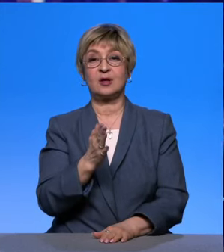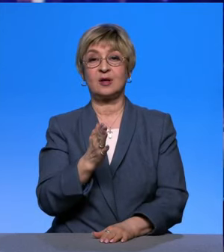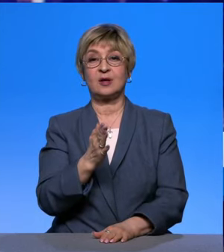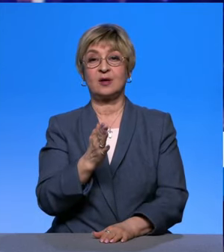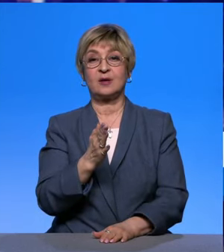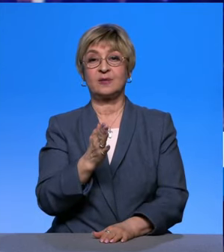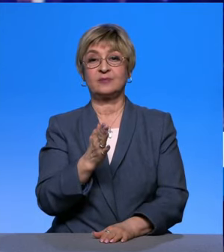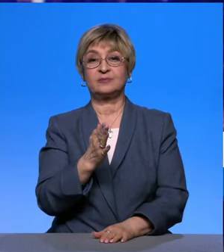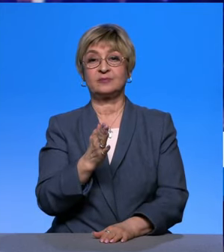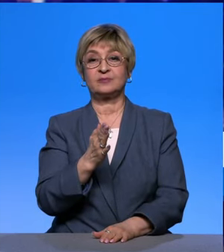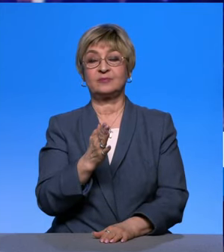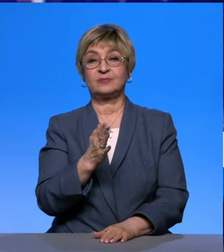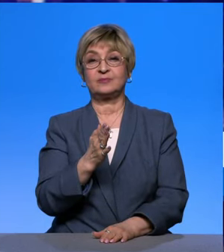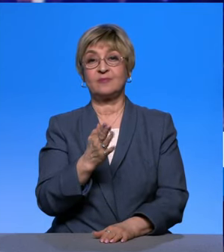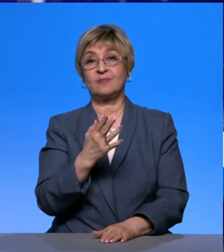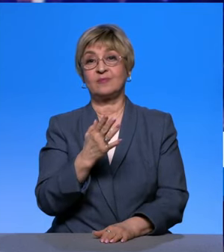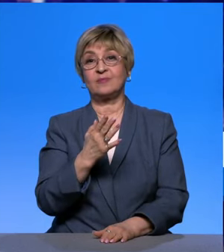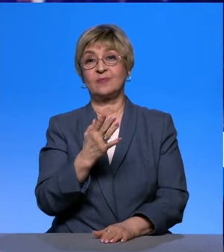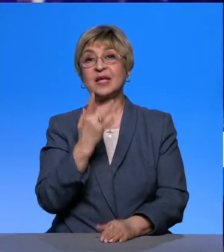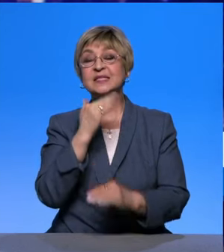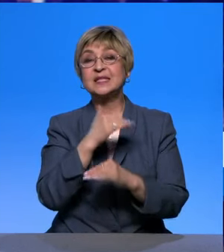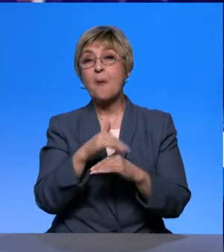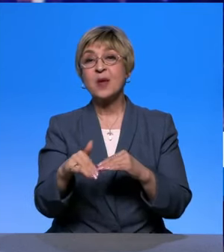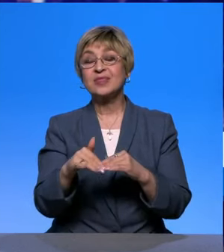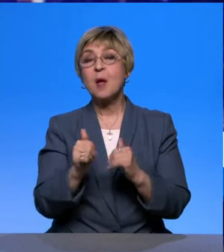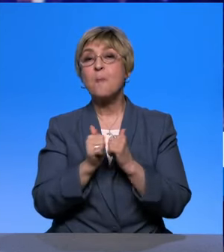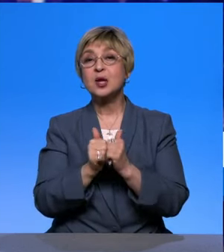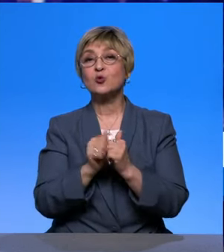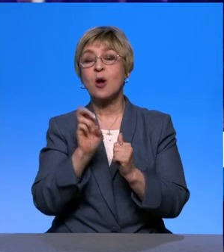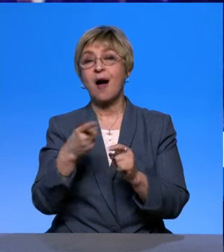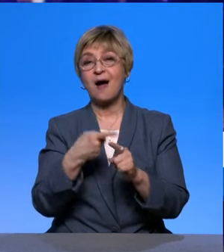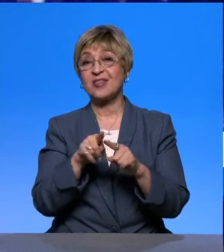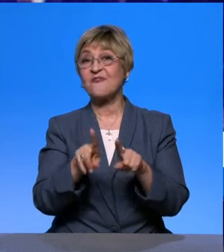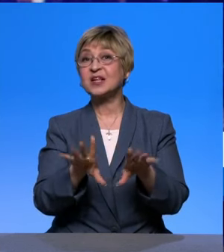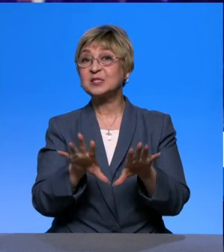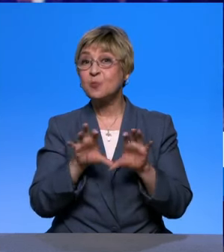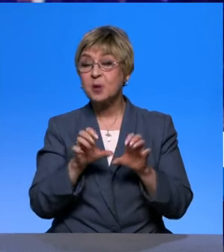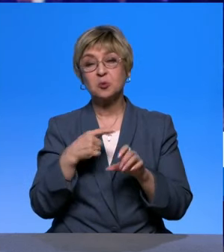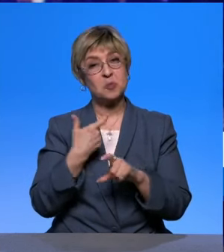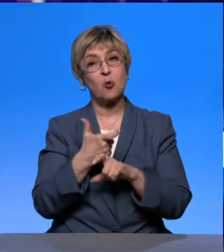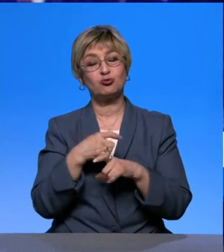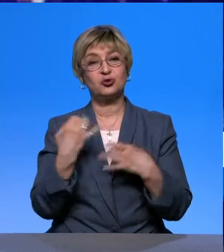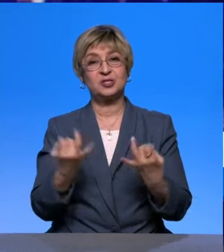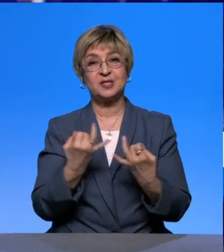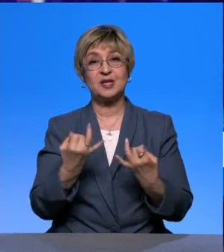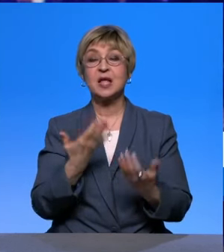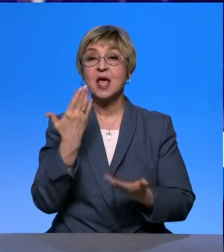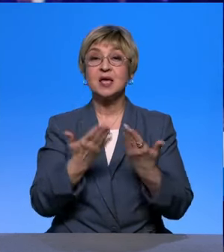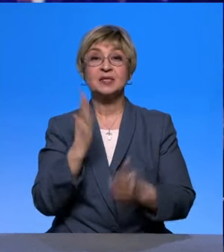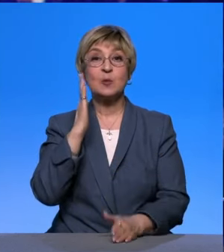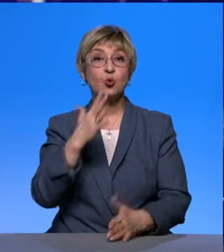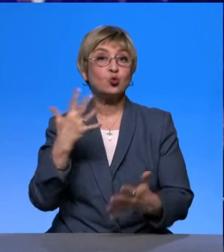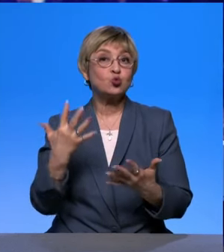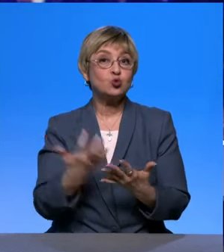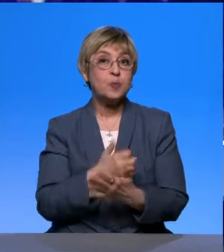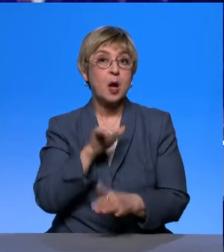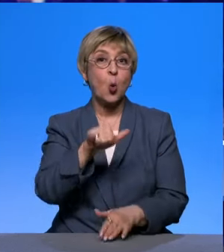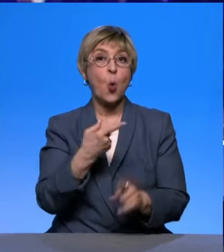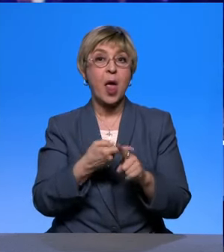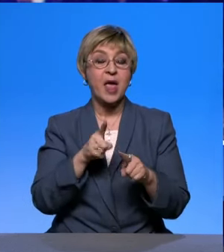интерпретироваться вот нашими западными партнерами. Вот для меня лично это очень интересно, потому что если будет успех у этих